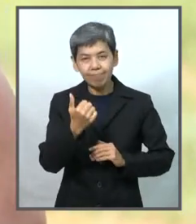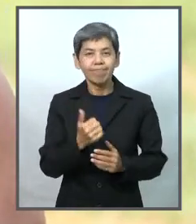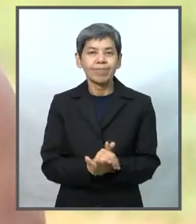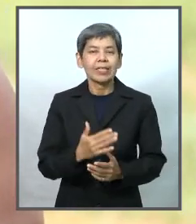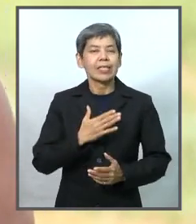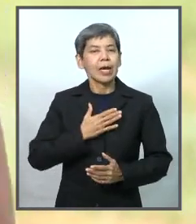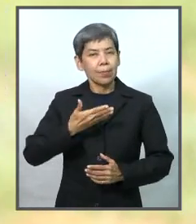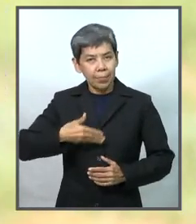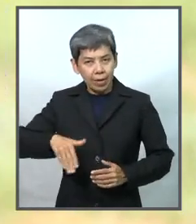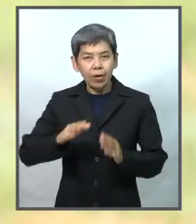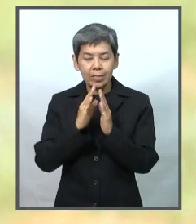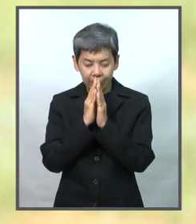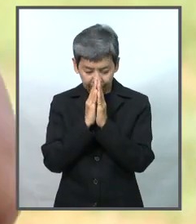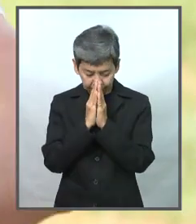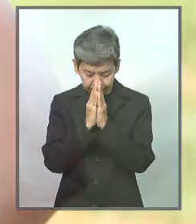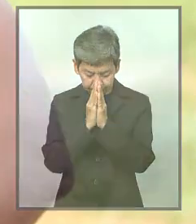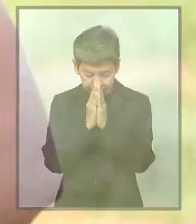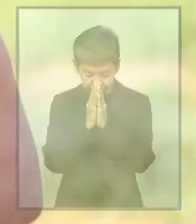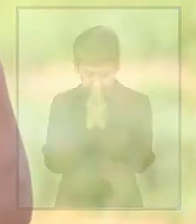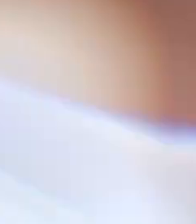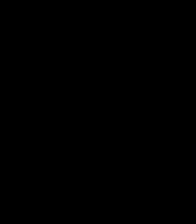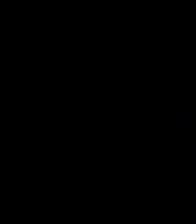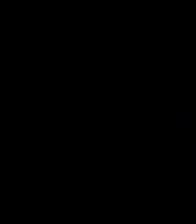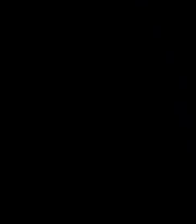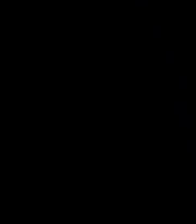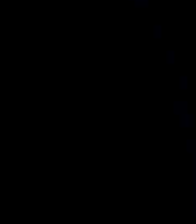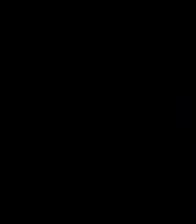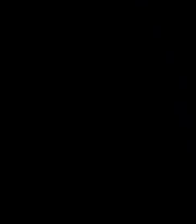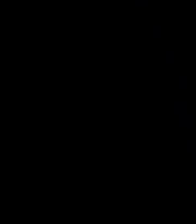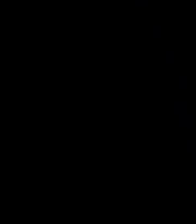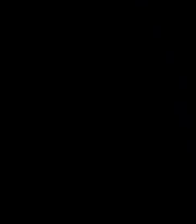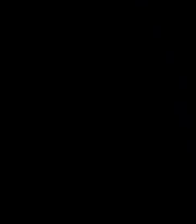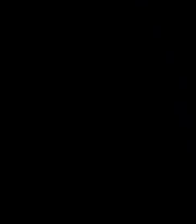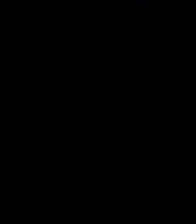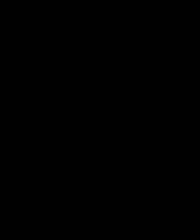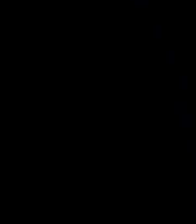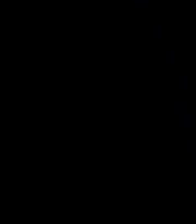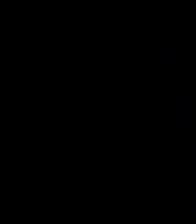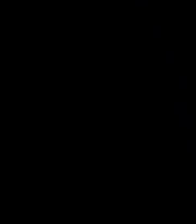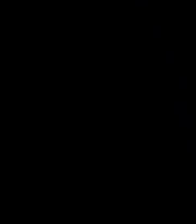ยวันนี้ขอตัวลาไปก่อนสวัสดีครับคนทุกคนเกิดมา